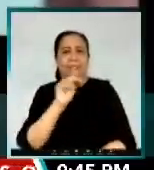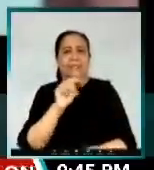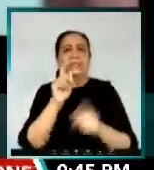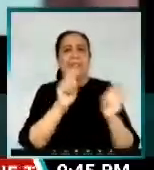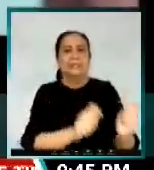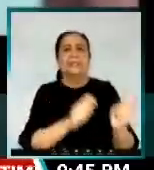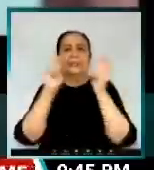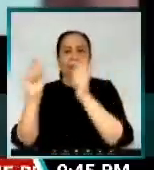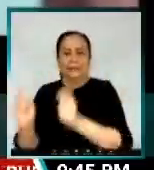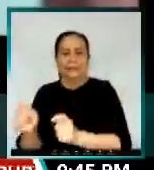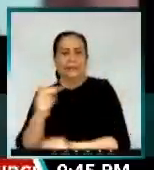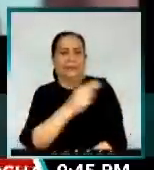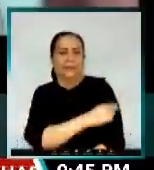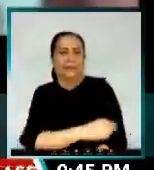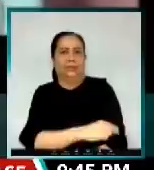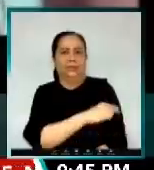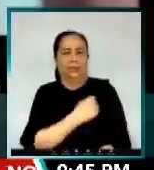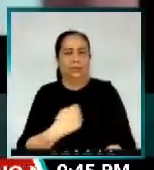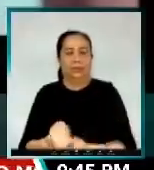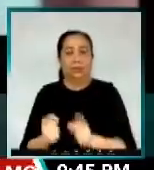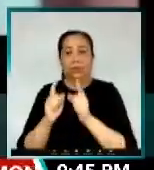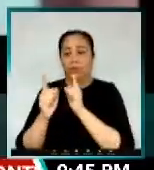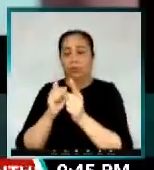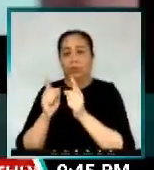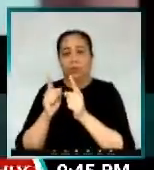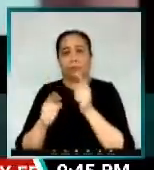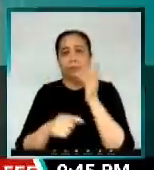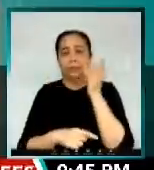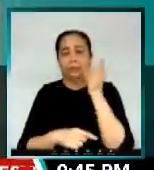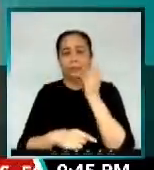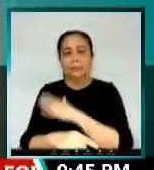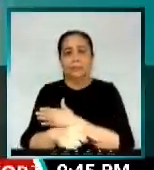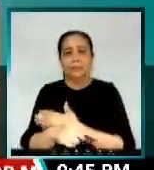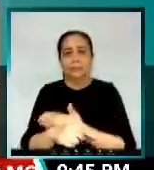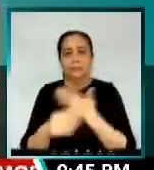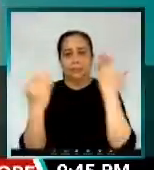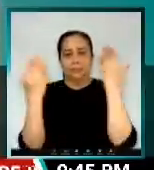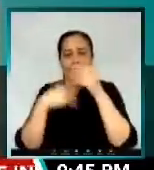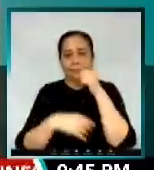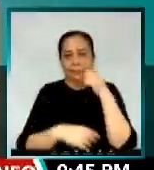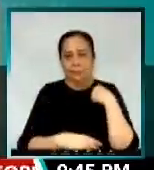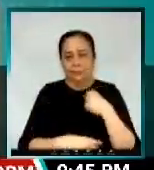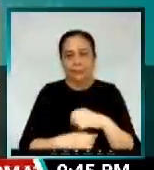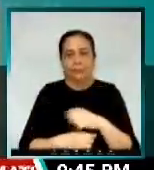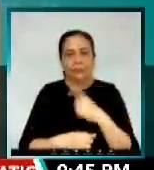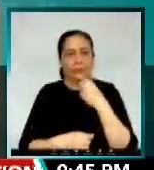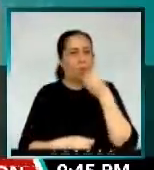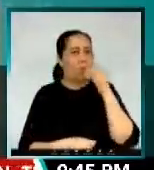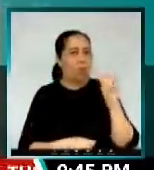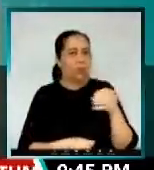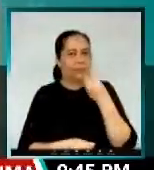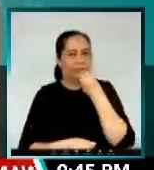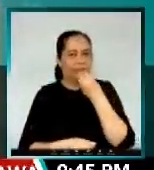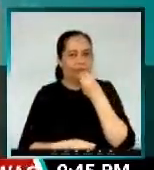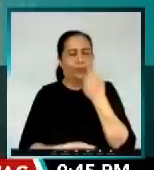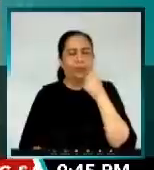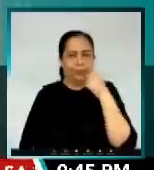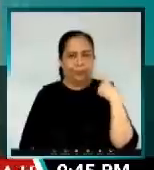ospital. Nakausap pa raw si Claire ng anak kagabi. Kasi nagpapa-order siya sa akin ng pagkain. Yun